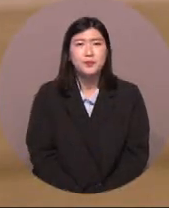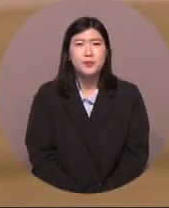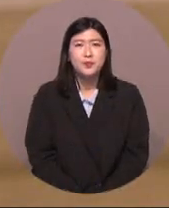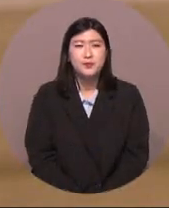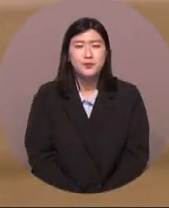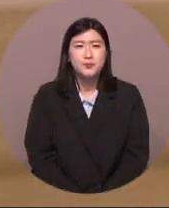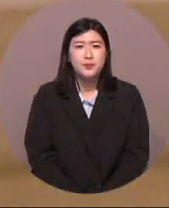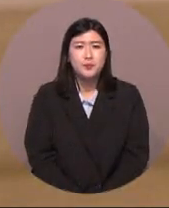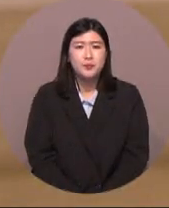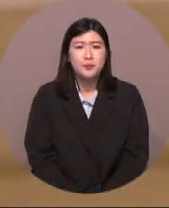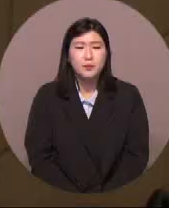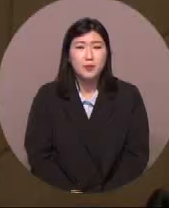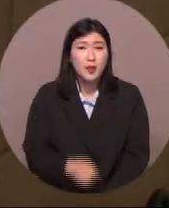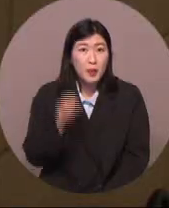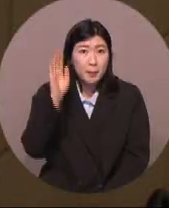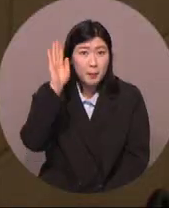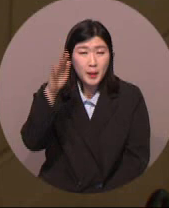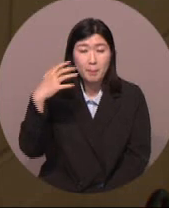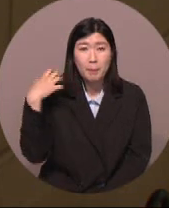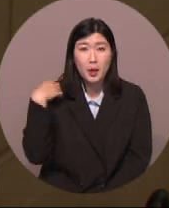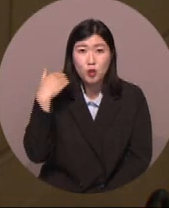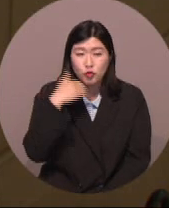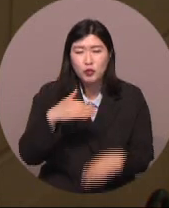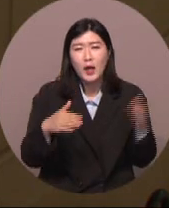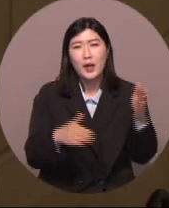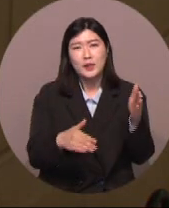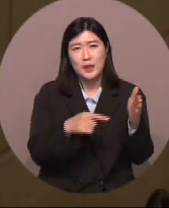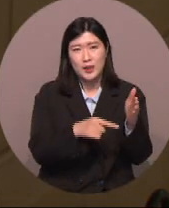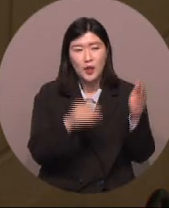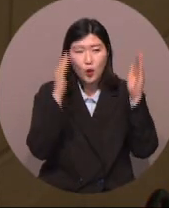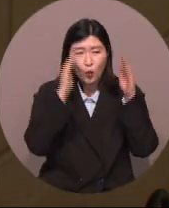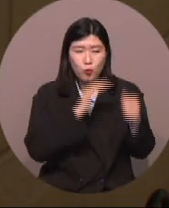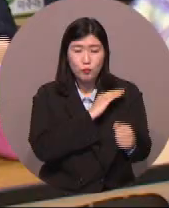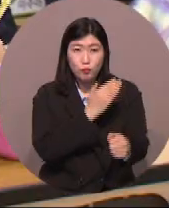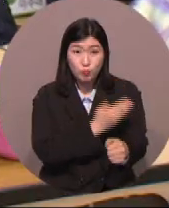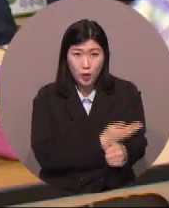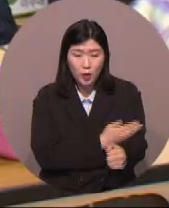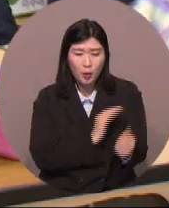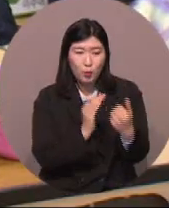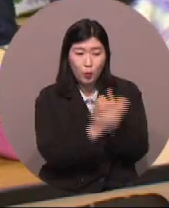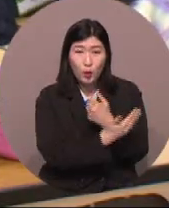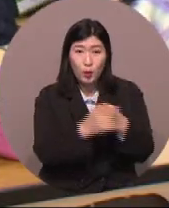상황. 우리 미래를 책임질 학생들의 학습권 보장을 위한